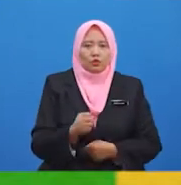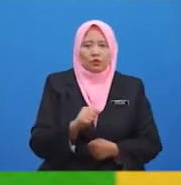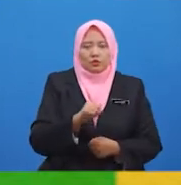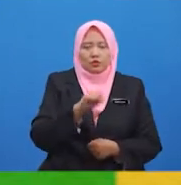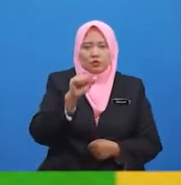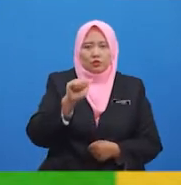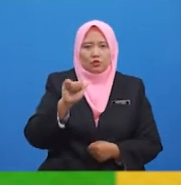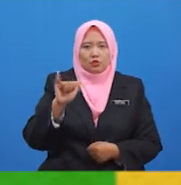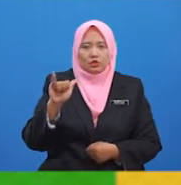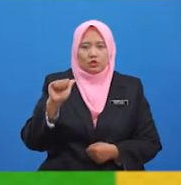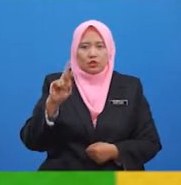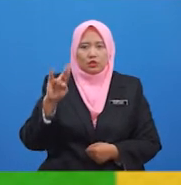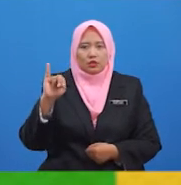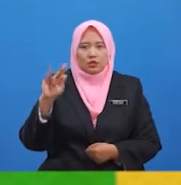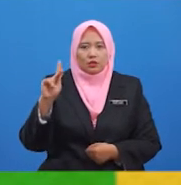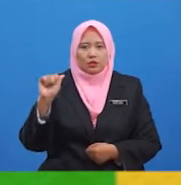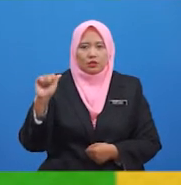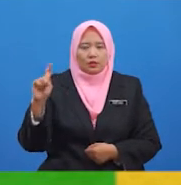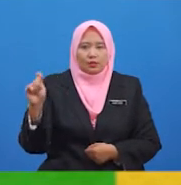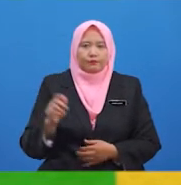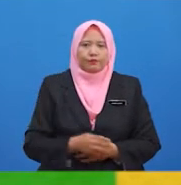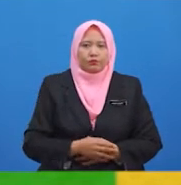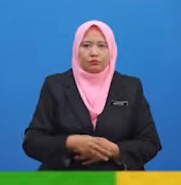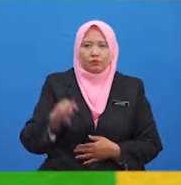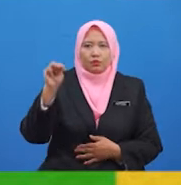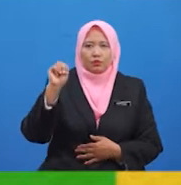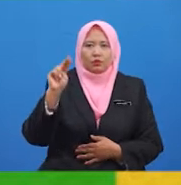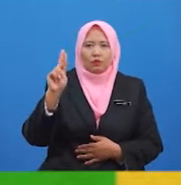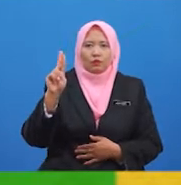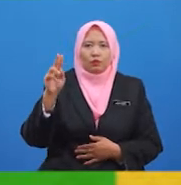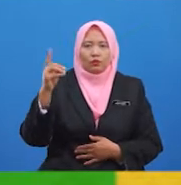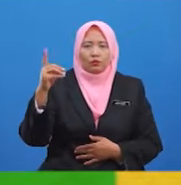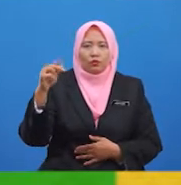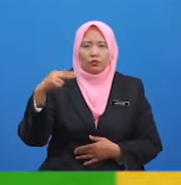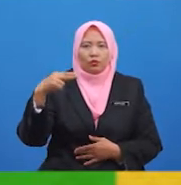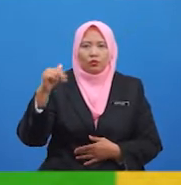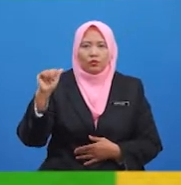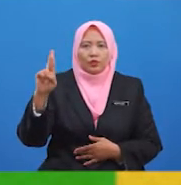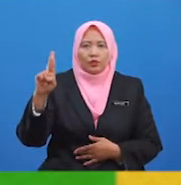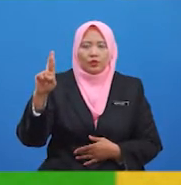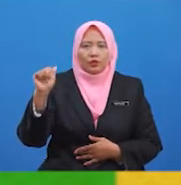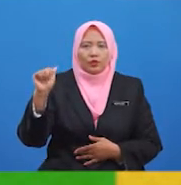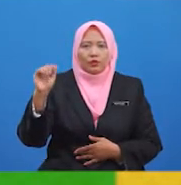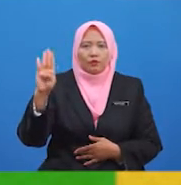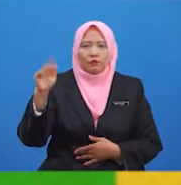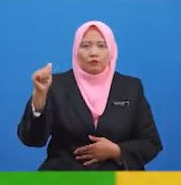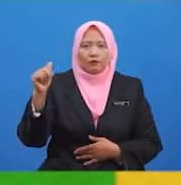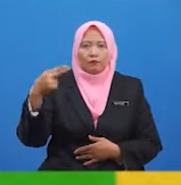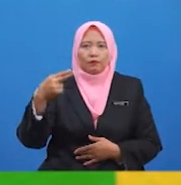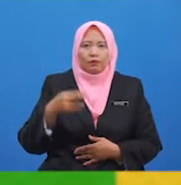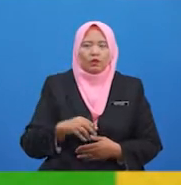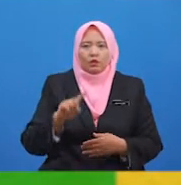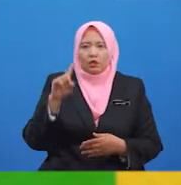Manakala mudharabah, pemodal hanya mengeluarkan modal tetapi tidak